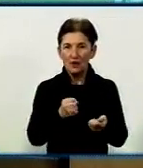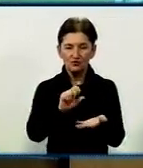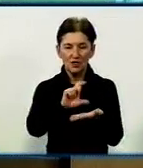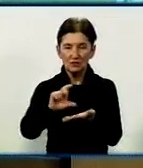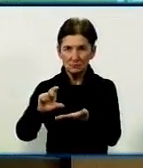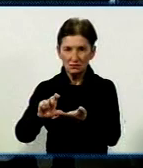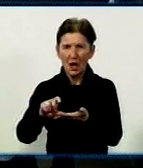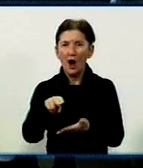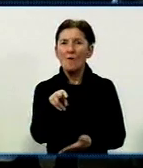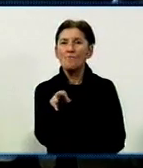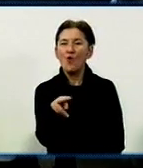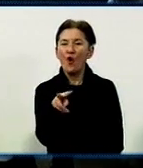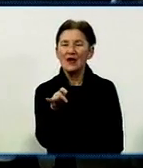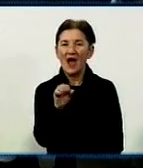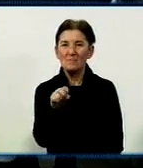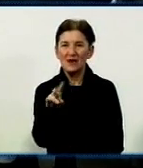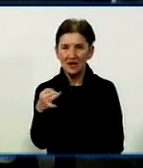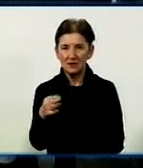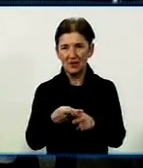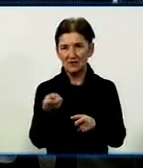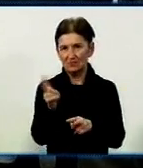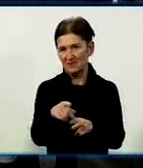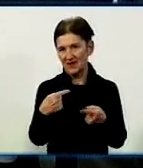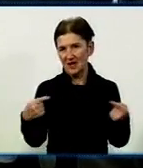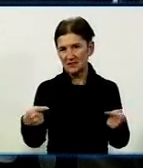і батьки активно почали приходити на імунізацію.